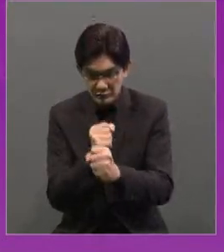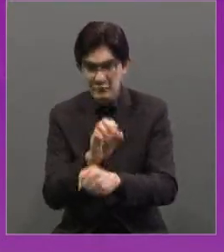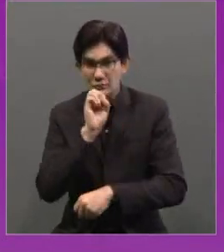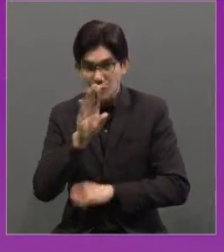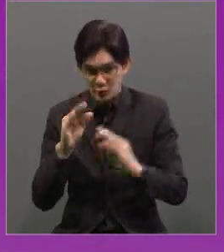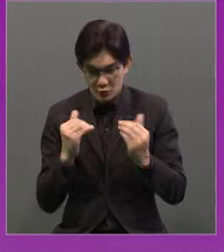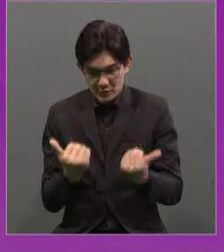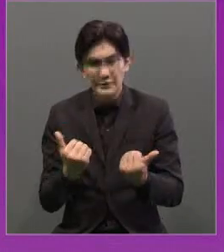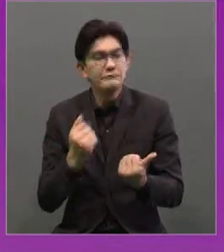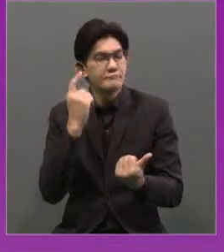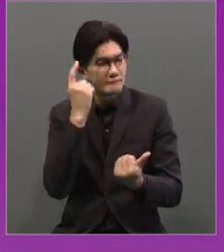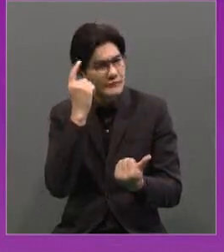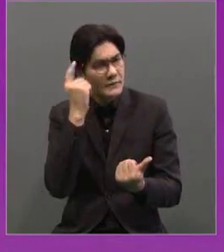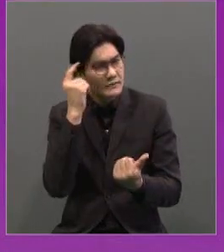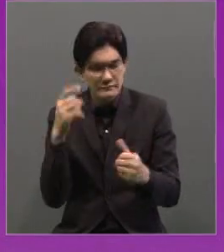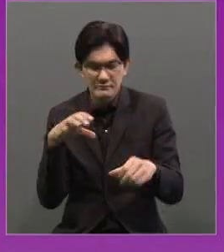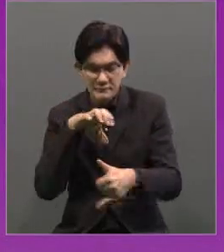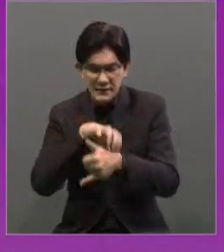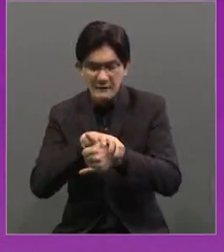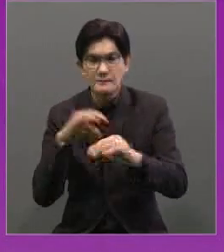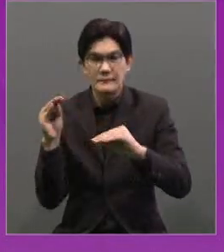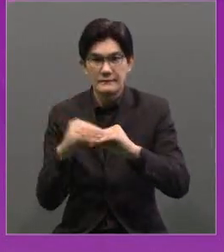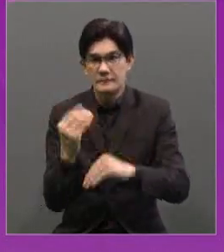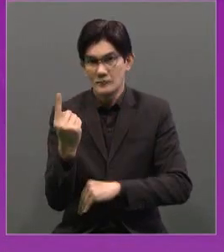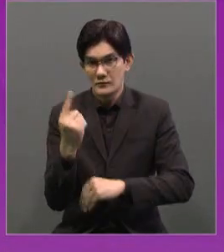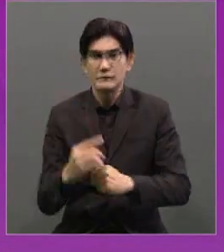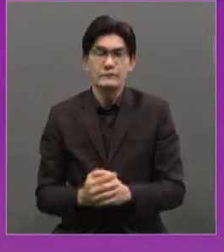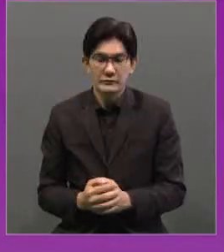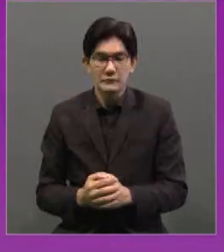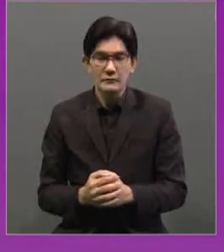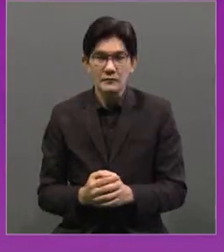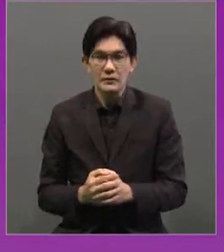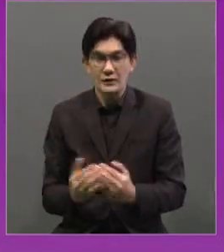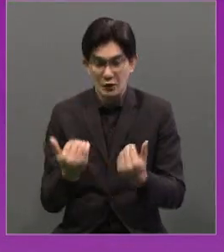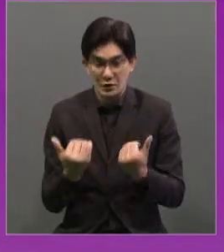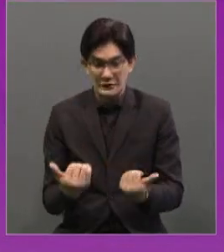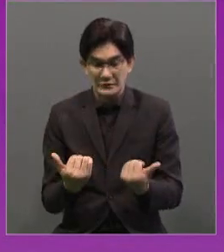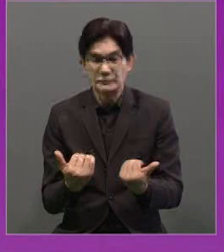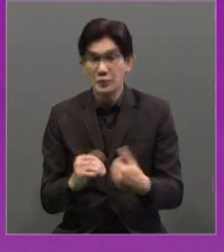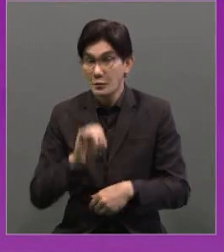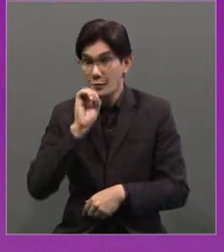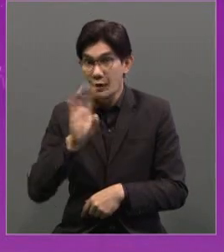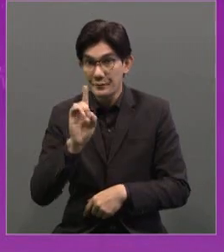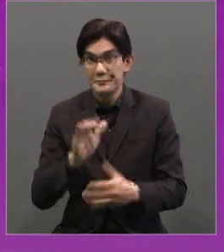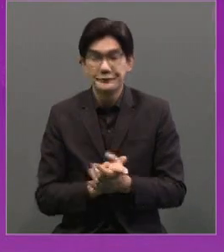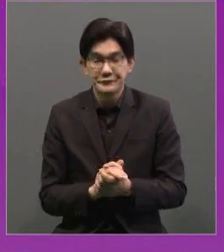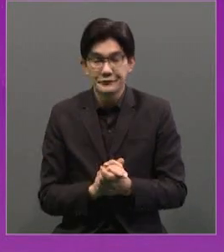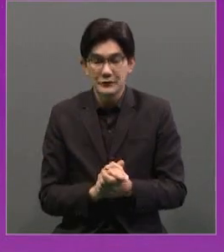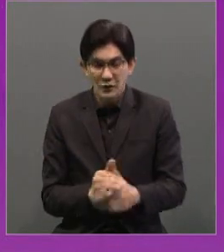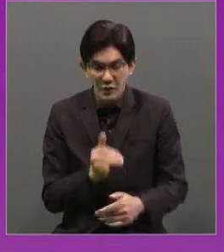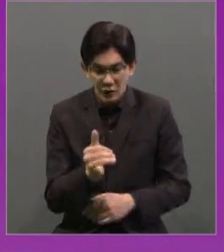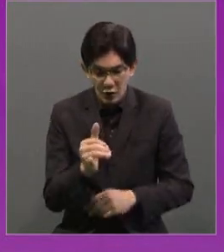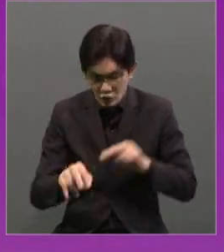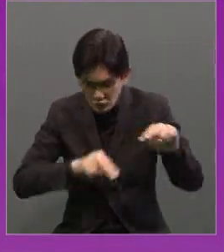าวันนี้เนี่ยน่าจะจับคนร้ายได้อีก1คนนะคะที่สำคัญตอนนี้มีการกำชับเลยว่าต้องเข้าไปดู